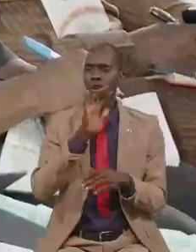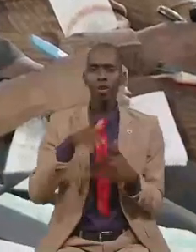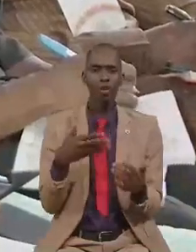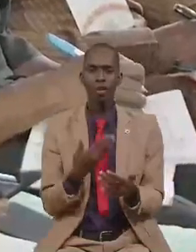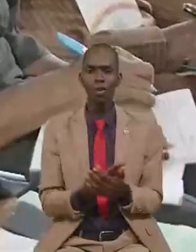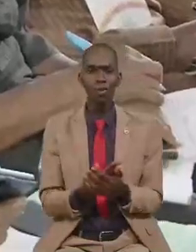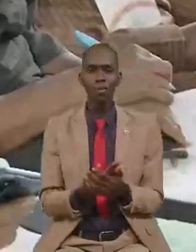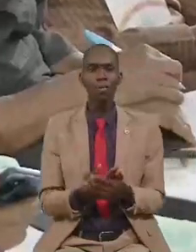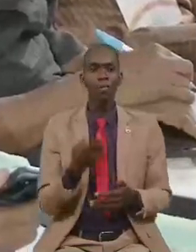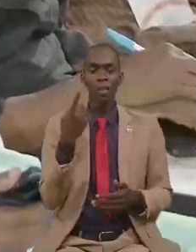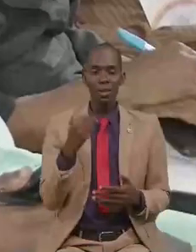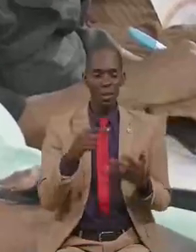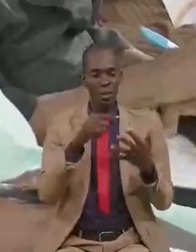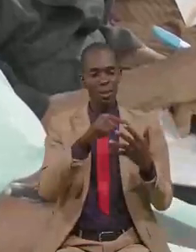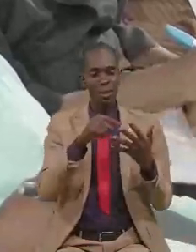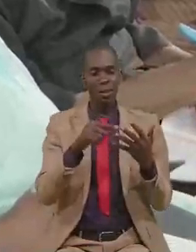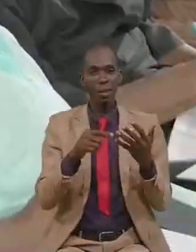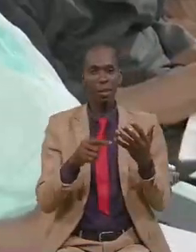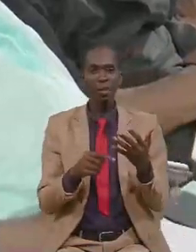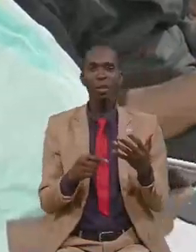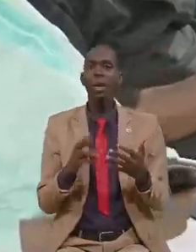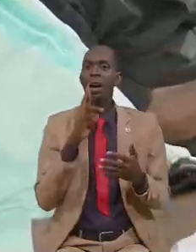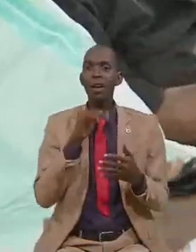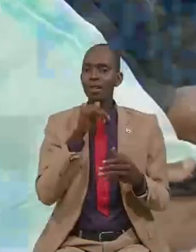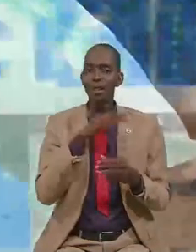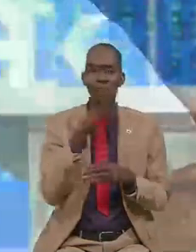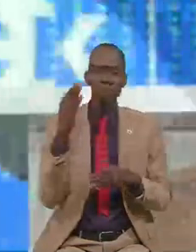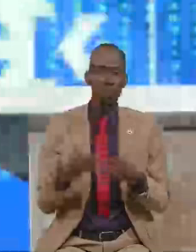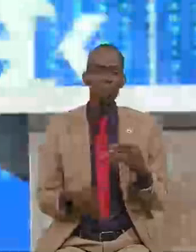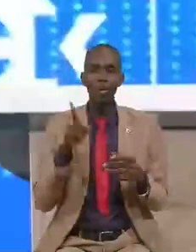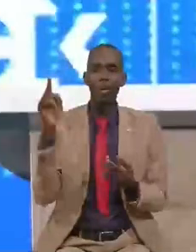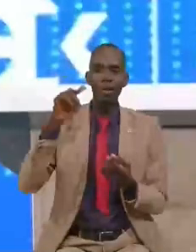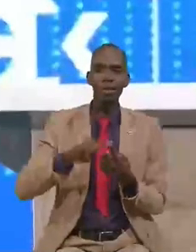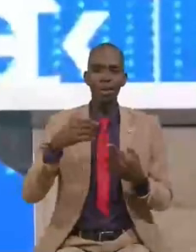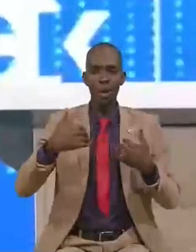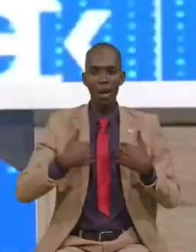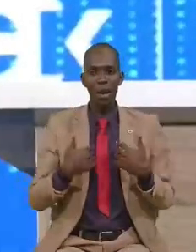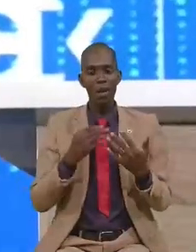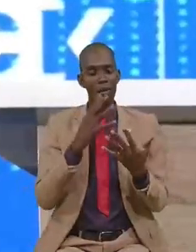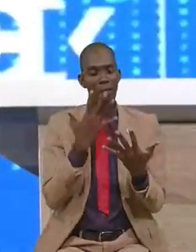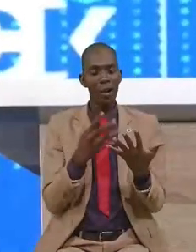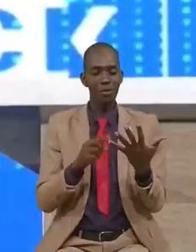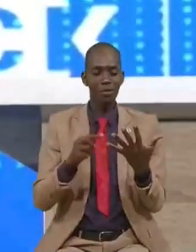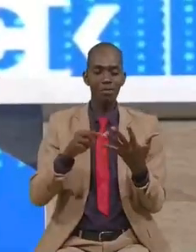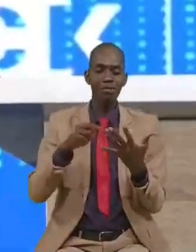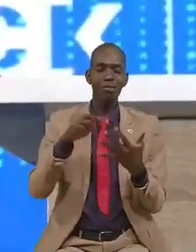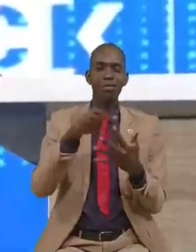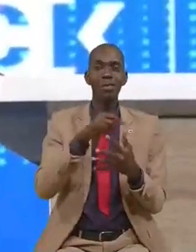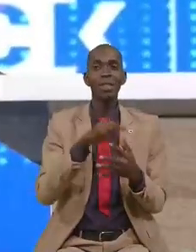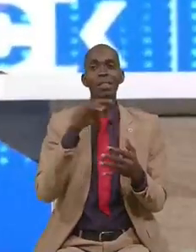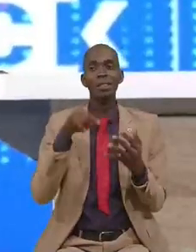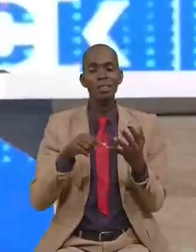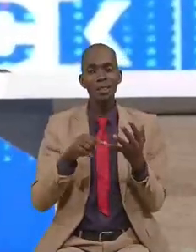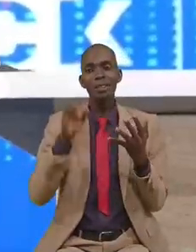Les doigts de tes mains là ne sont pas complets, à moins que tu aies les cinq. Le petit là,